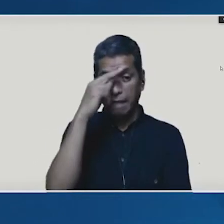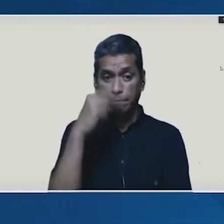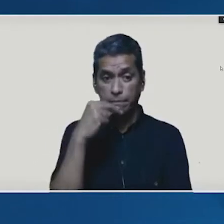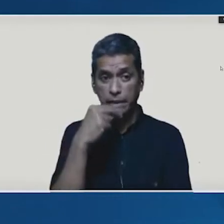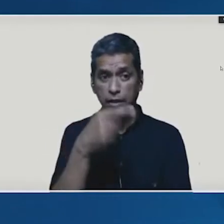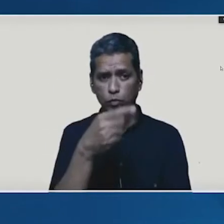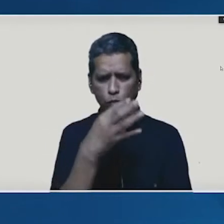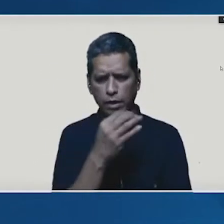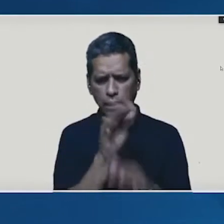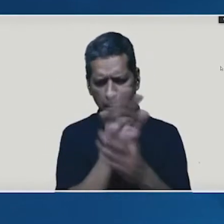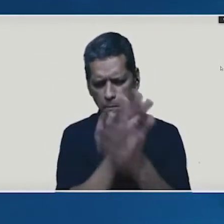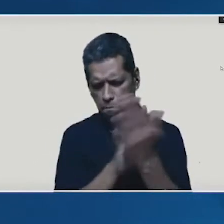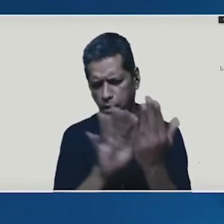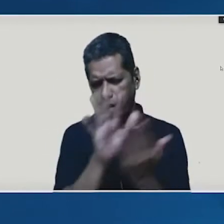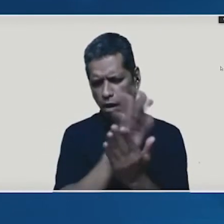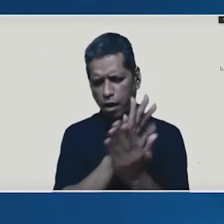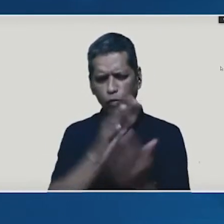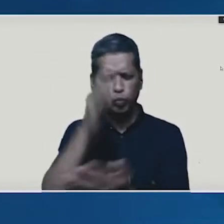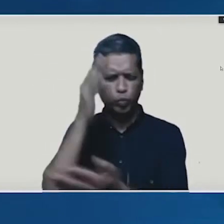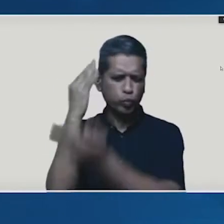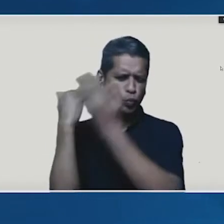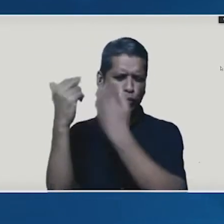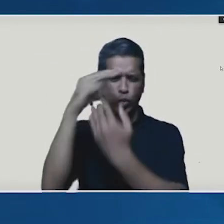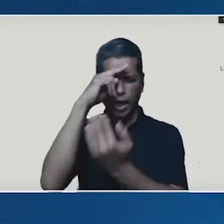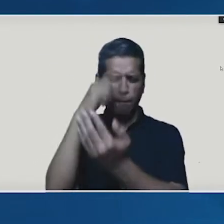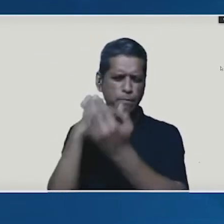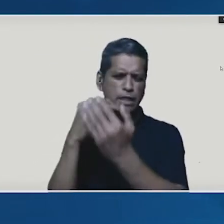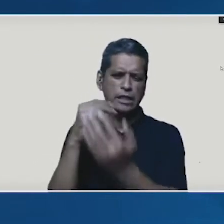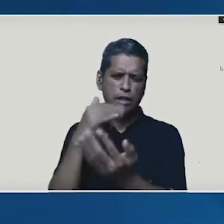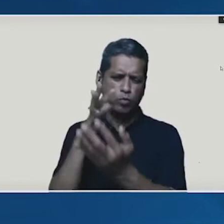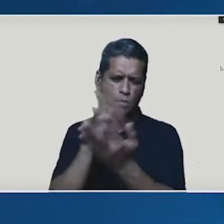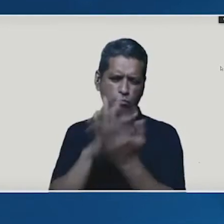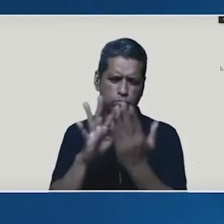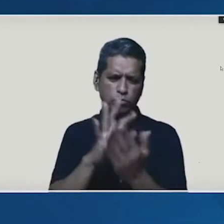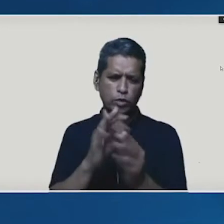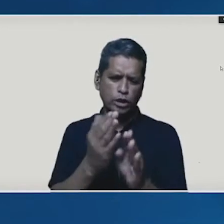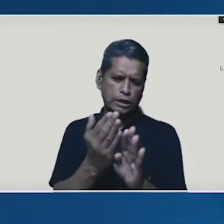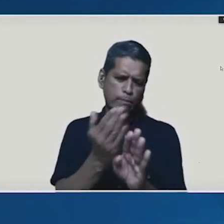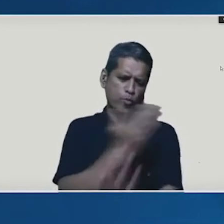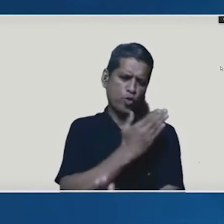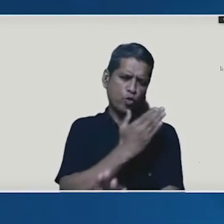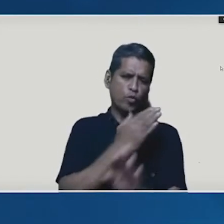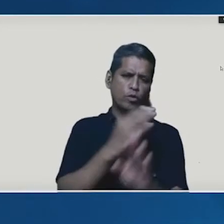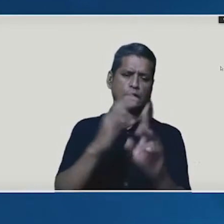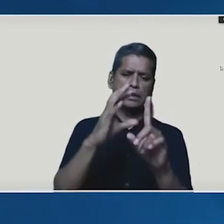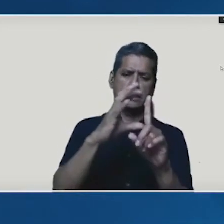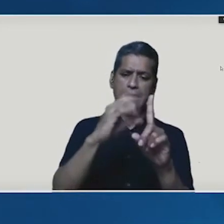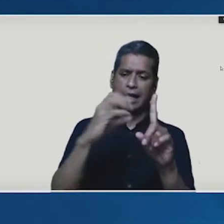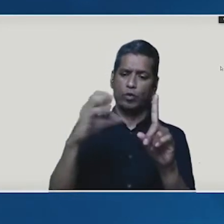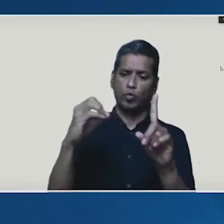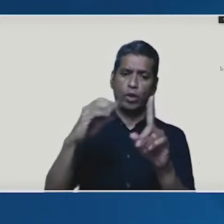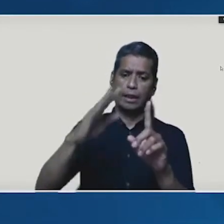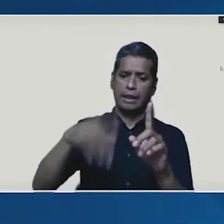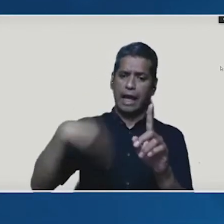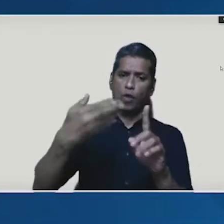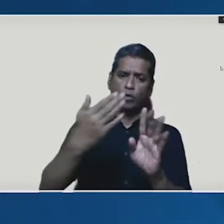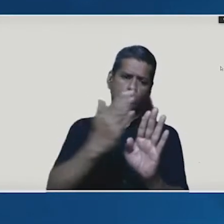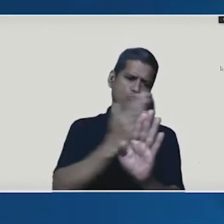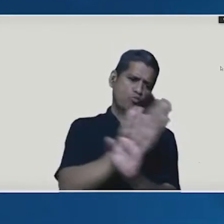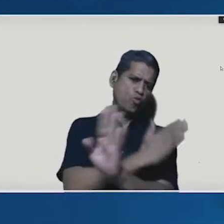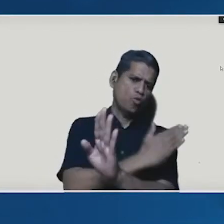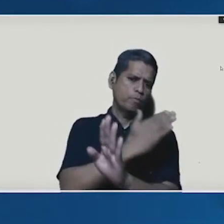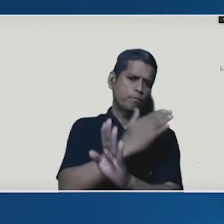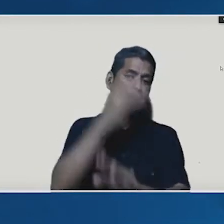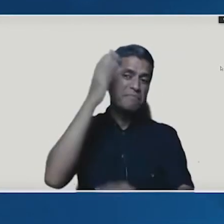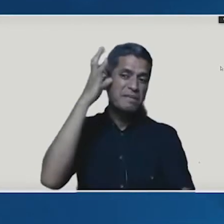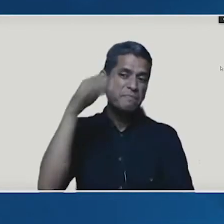sebelumnya saudara 100 tahun sebelum mimpi memikat nebukadnezar ini sudah dinyatakan